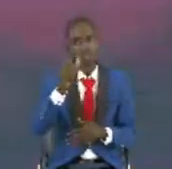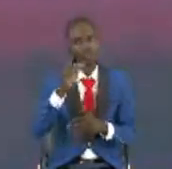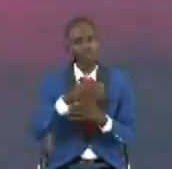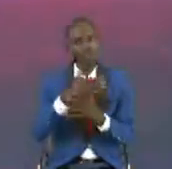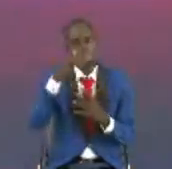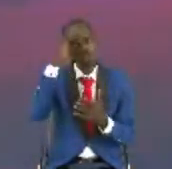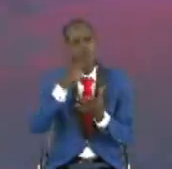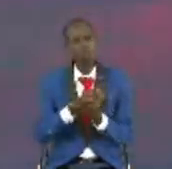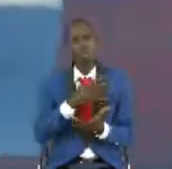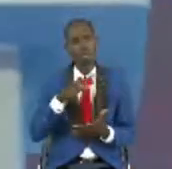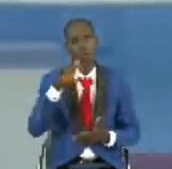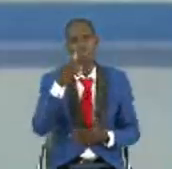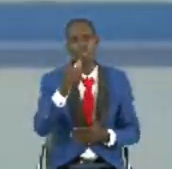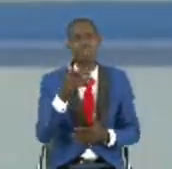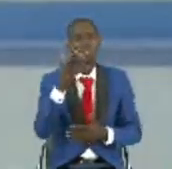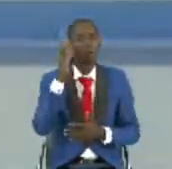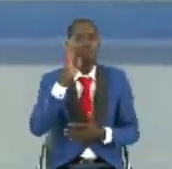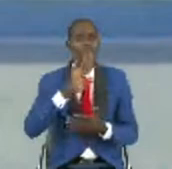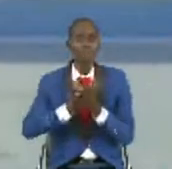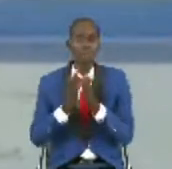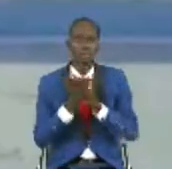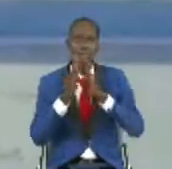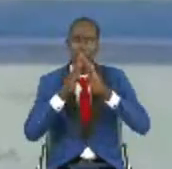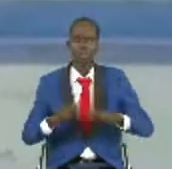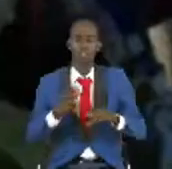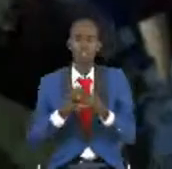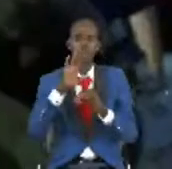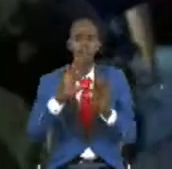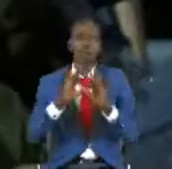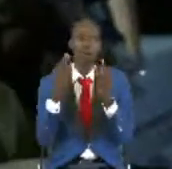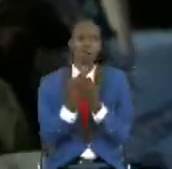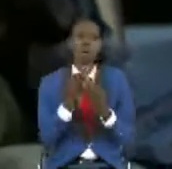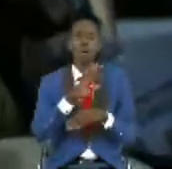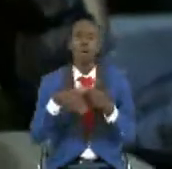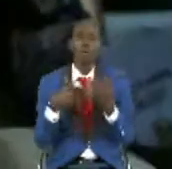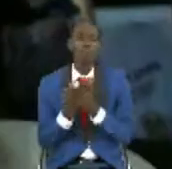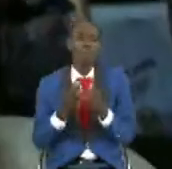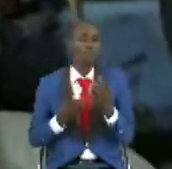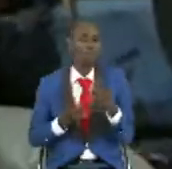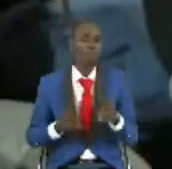Il y aura la paix dans ta famille. Partout pour toi.